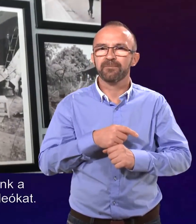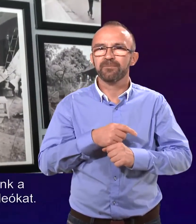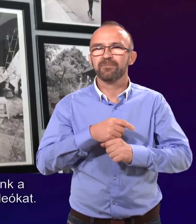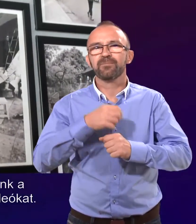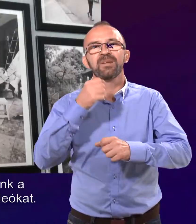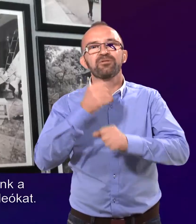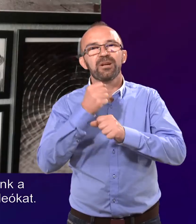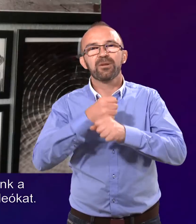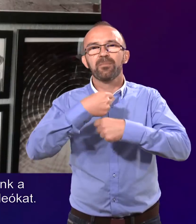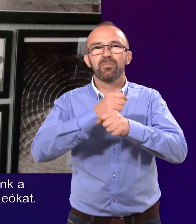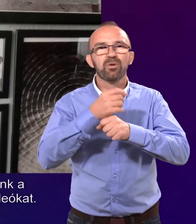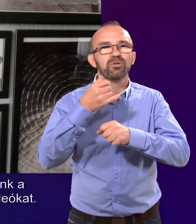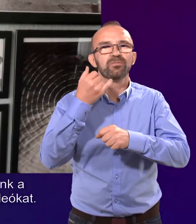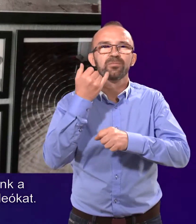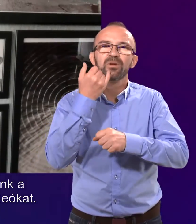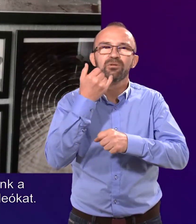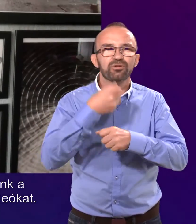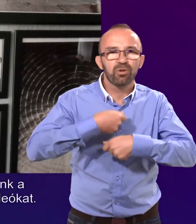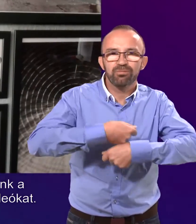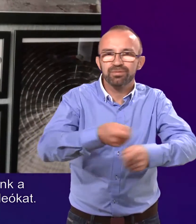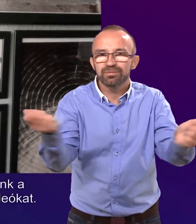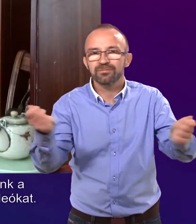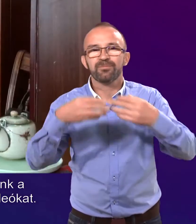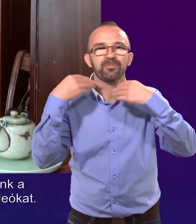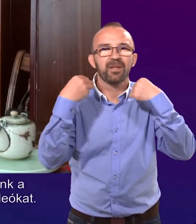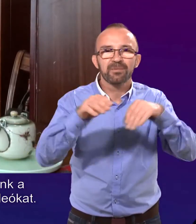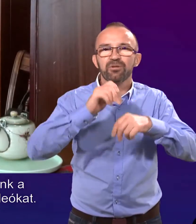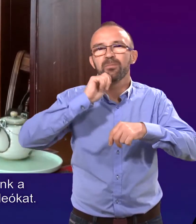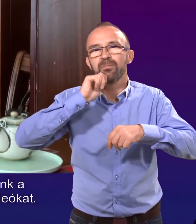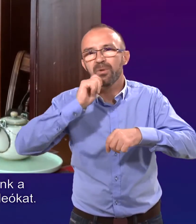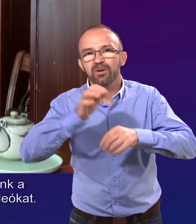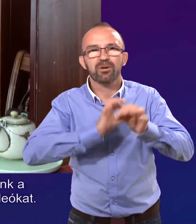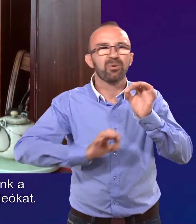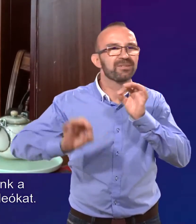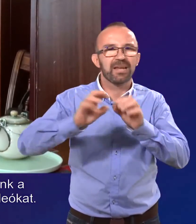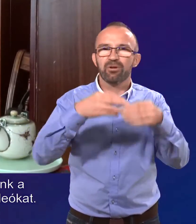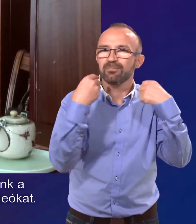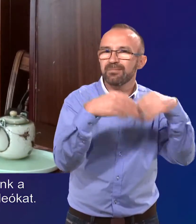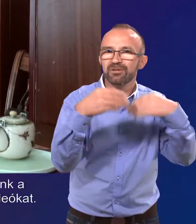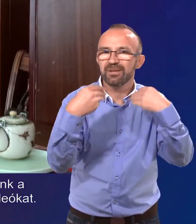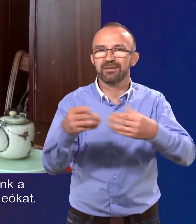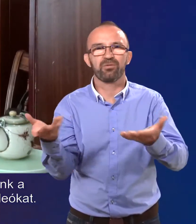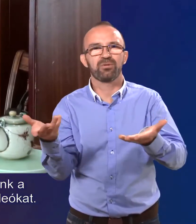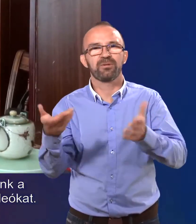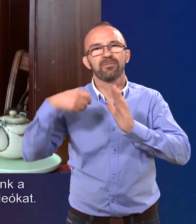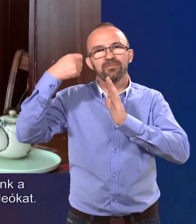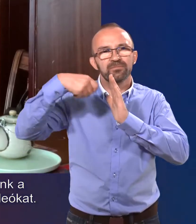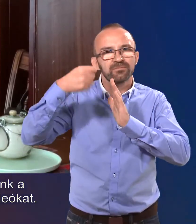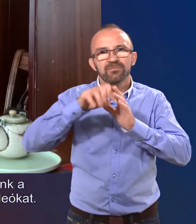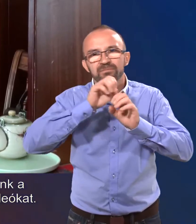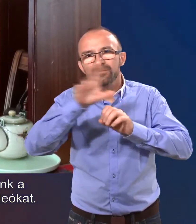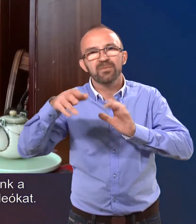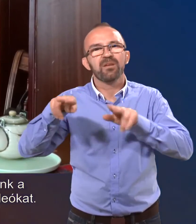és csináltunk a borkóstolók, elmeséltünk a magyar országról, vetítünk